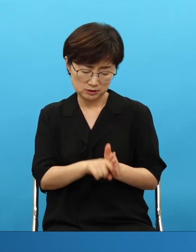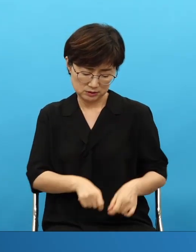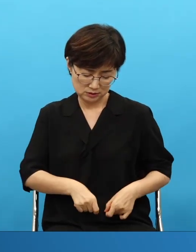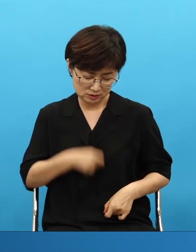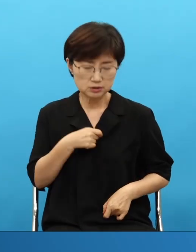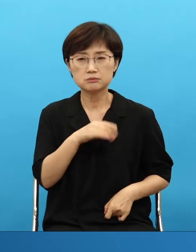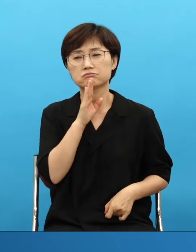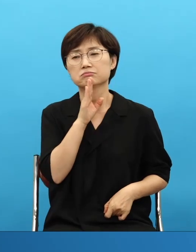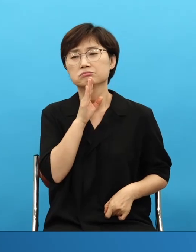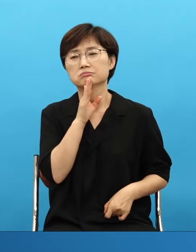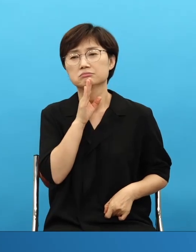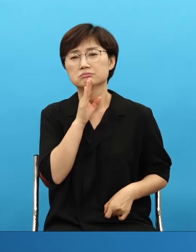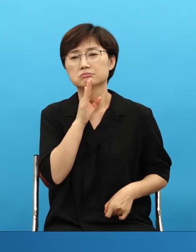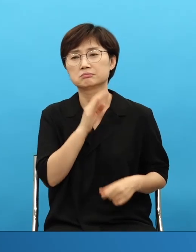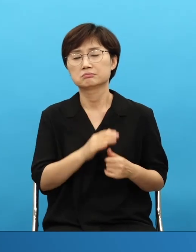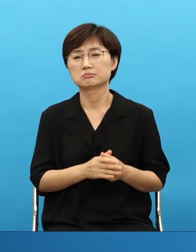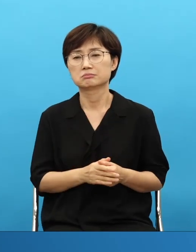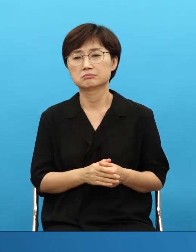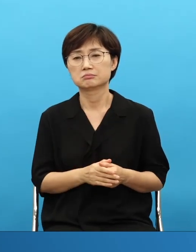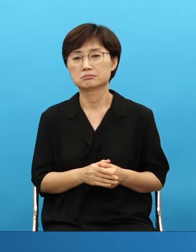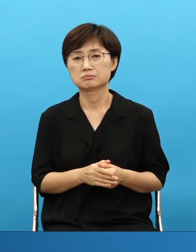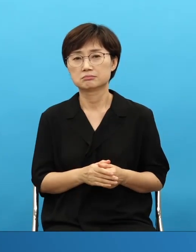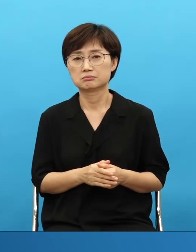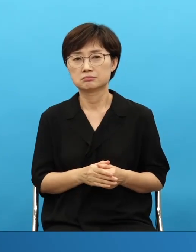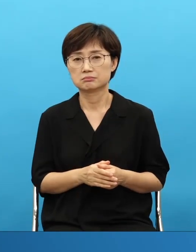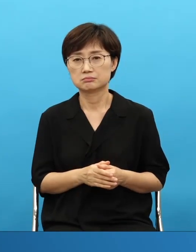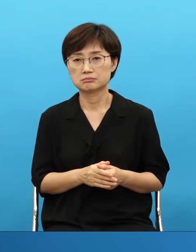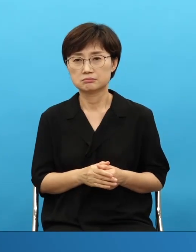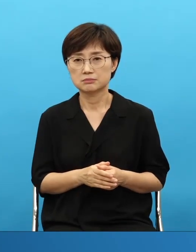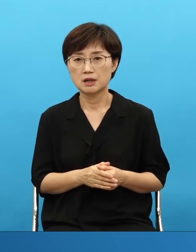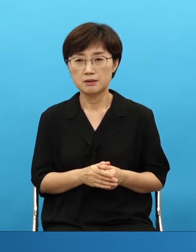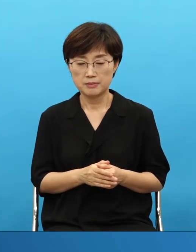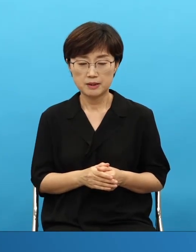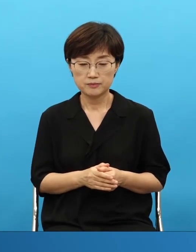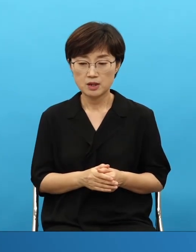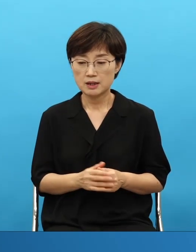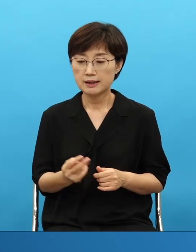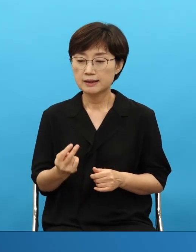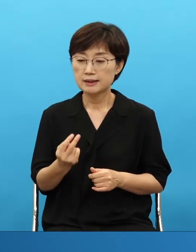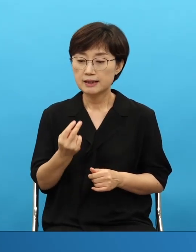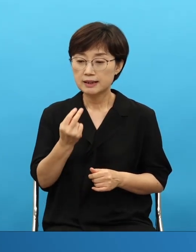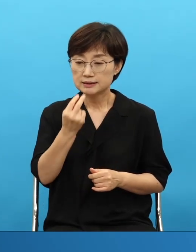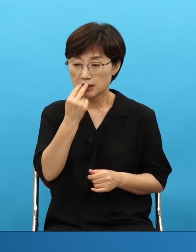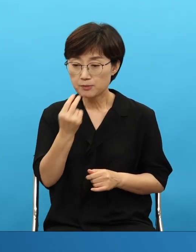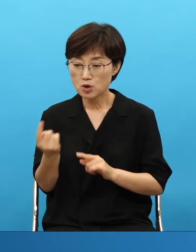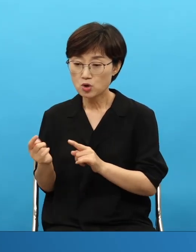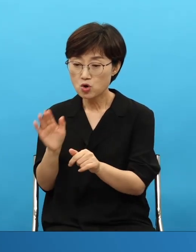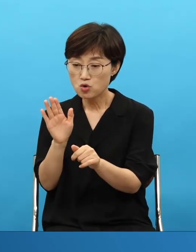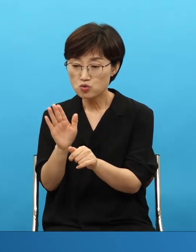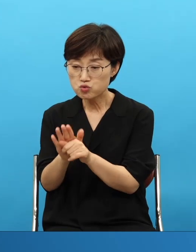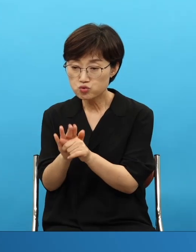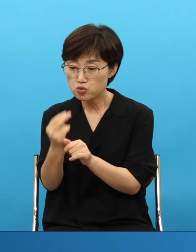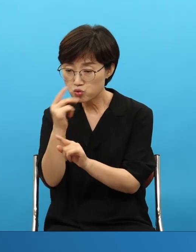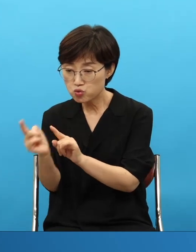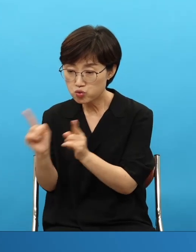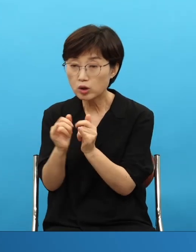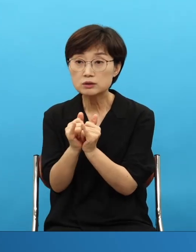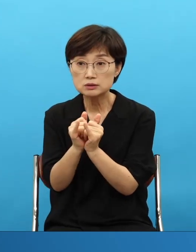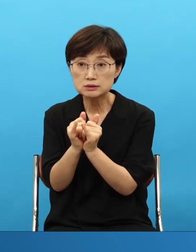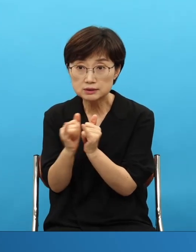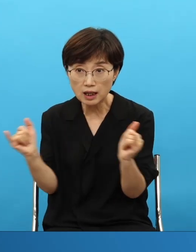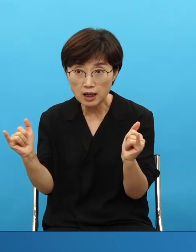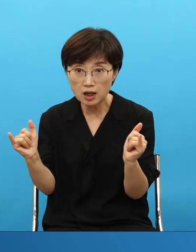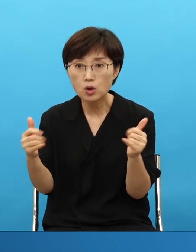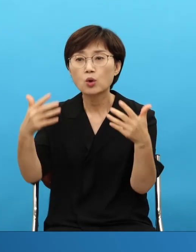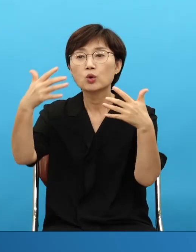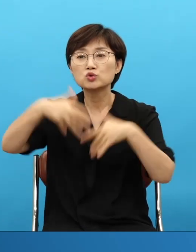이게 살리는 자입니다. 就是救活人, 세계를 소통하는 자. 렘넌트는 세계를 소통하는 자.